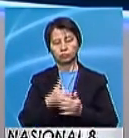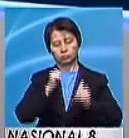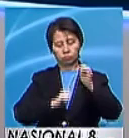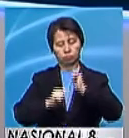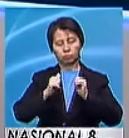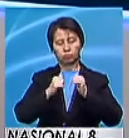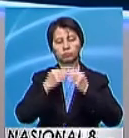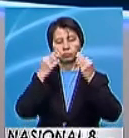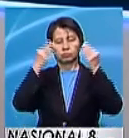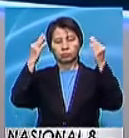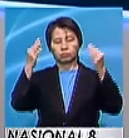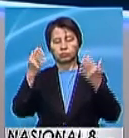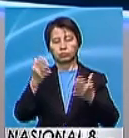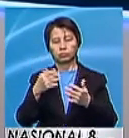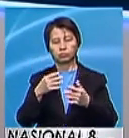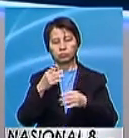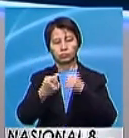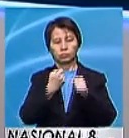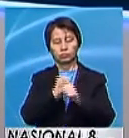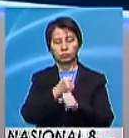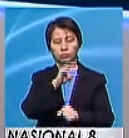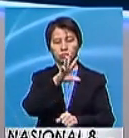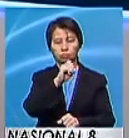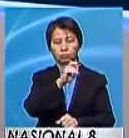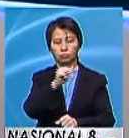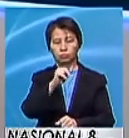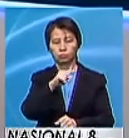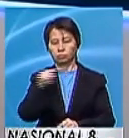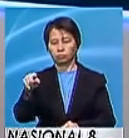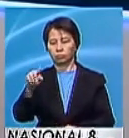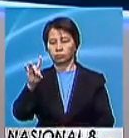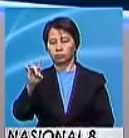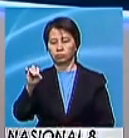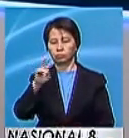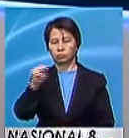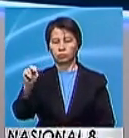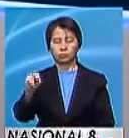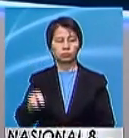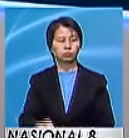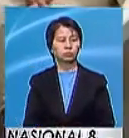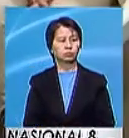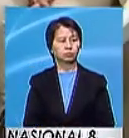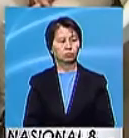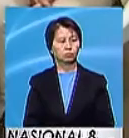air yang mengukir nama dari tahun 50-an sehingga 80-an.